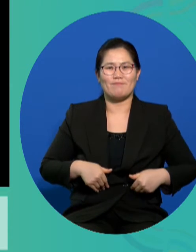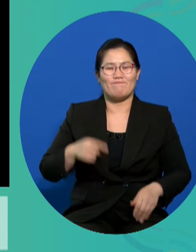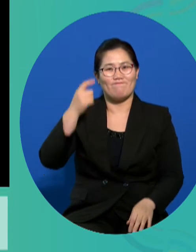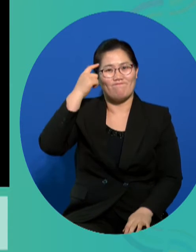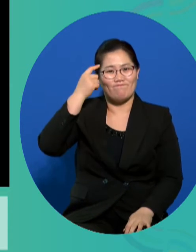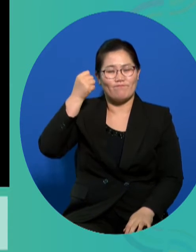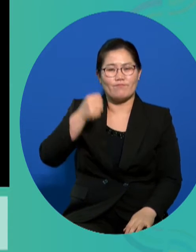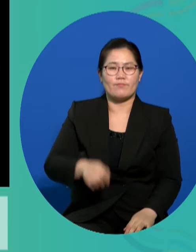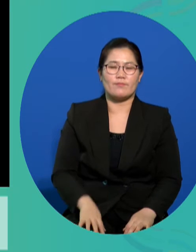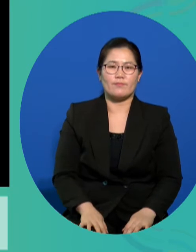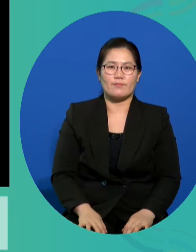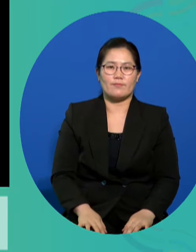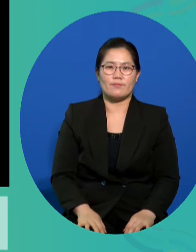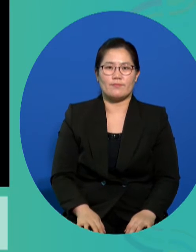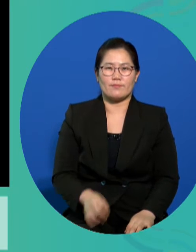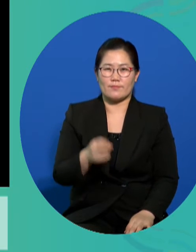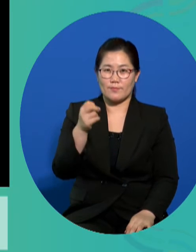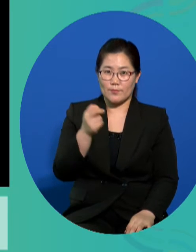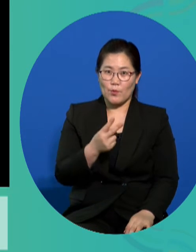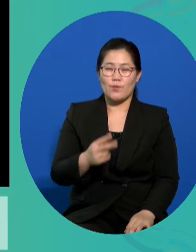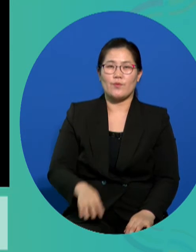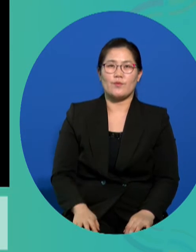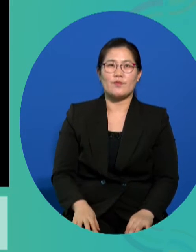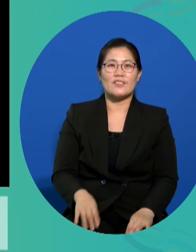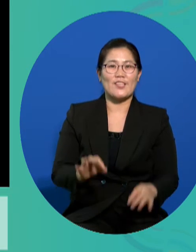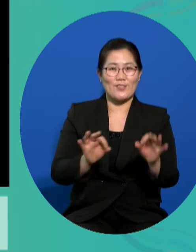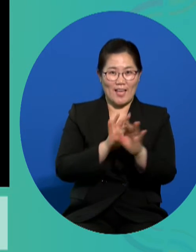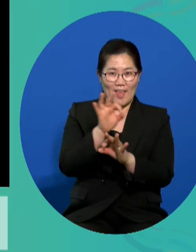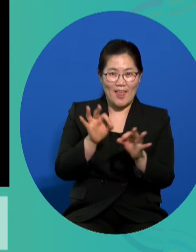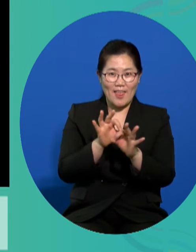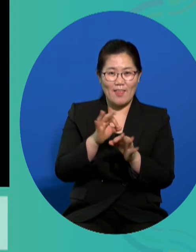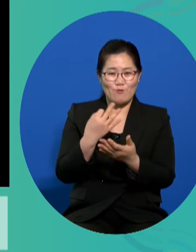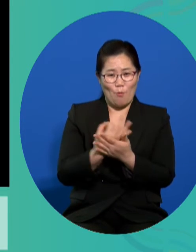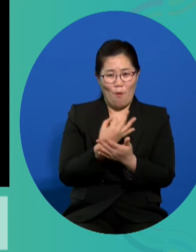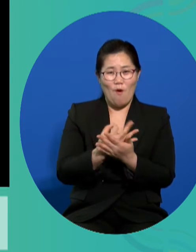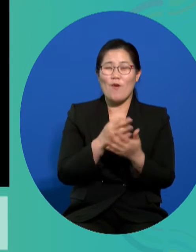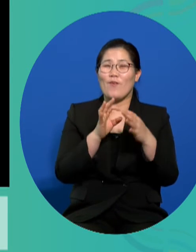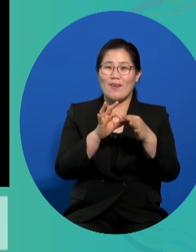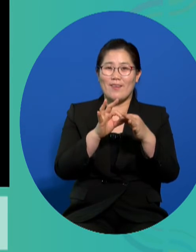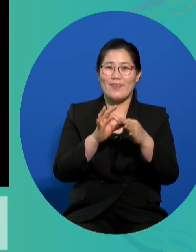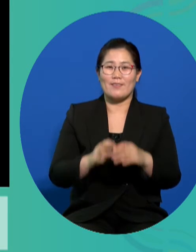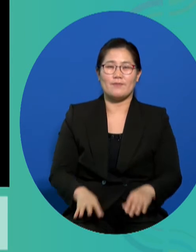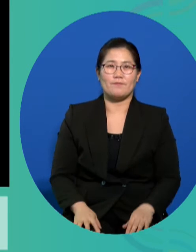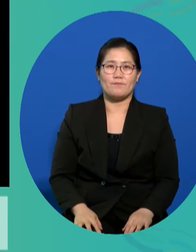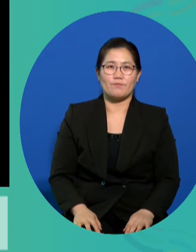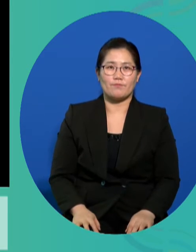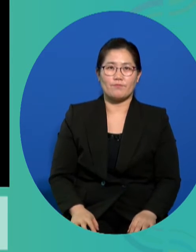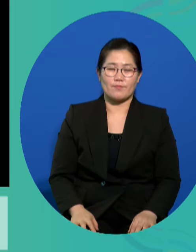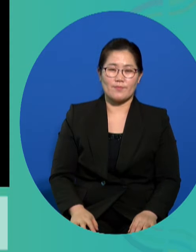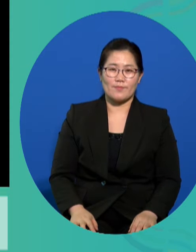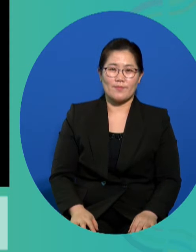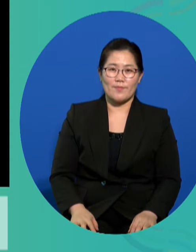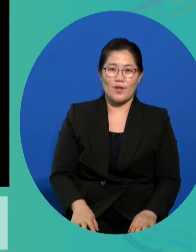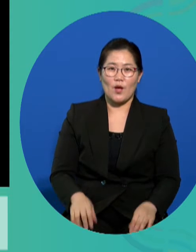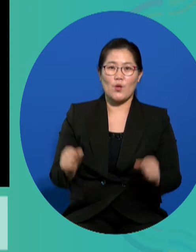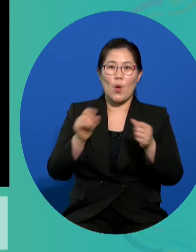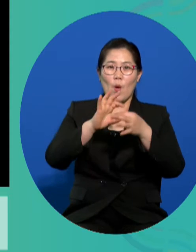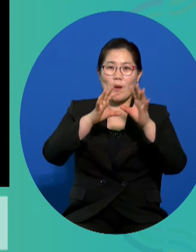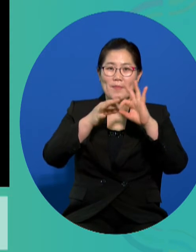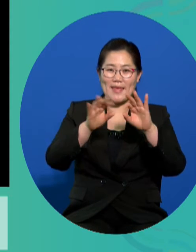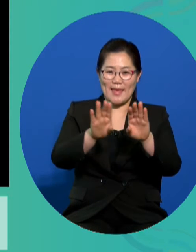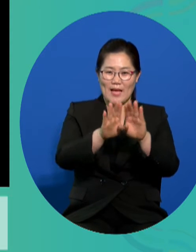하고요. 자, 경제적으로 한번 보겠습니다. 아까 조금 전에 말씀드린 경제적 부분을 보면 역대 동계올림픽 개최 비용